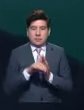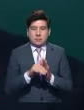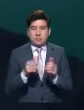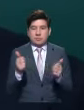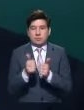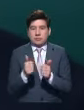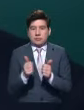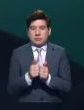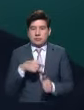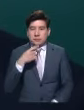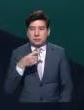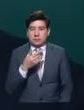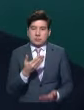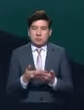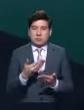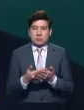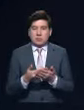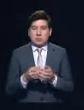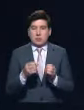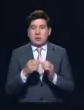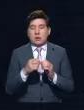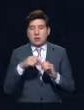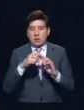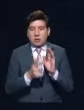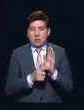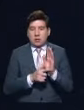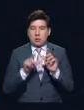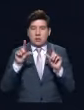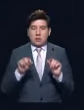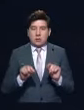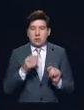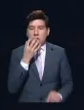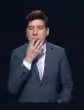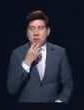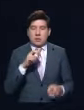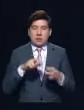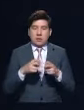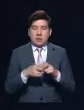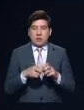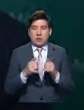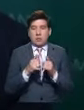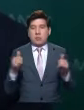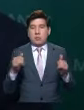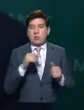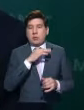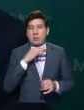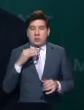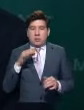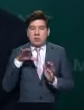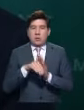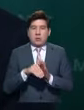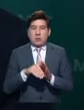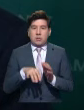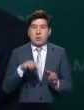мысалы айтады, бізде 17-ге түседі, 16-ға түседі, сол жылу мәселесі бойынша көп сұрақ келеді. Дала аяз болып жатқан